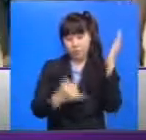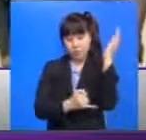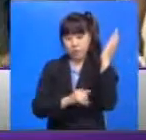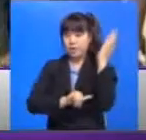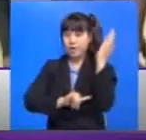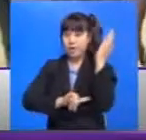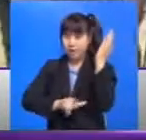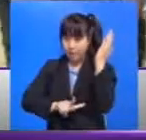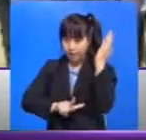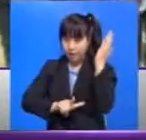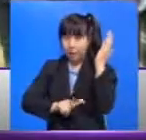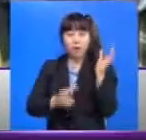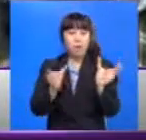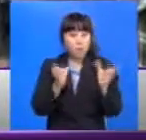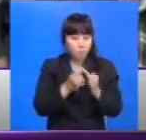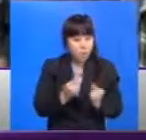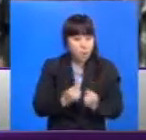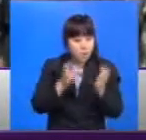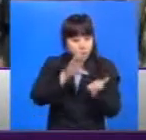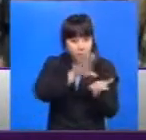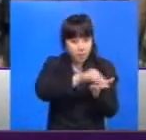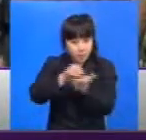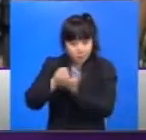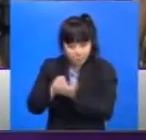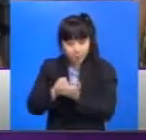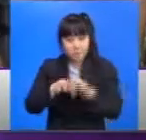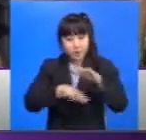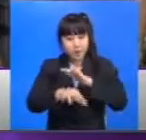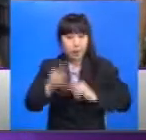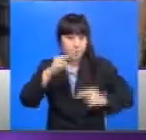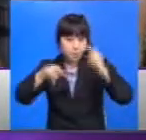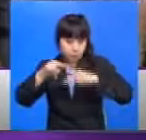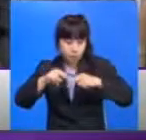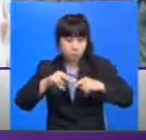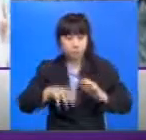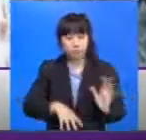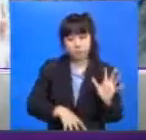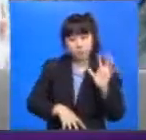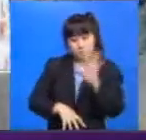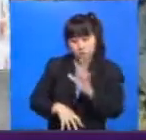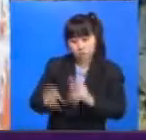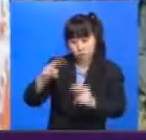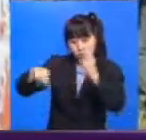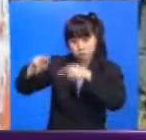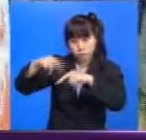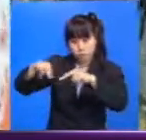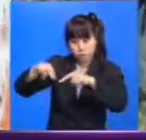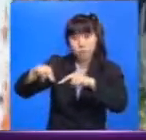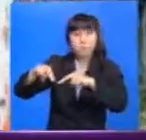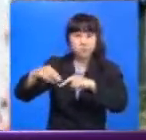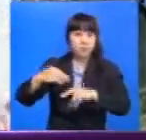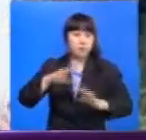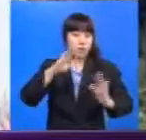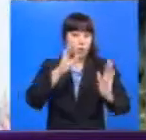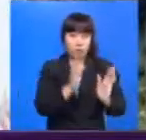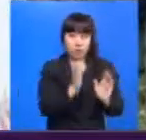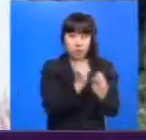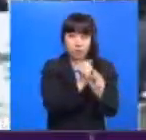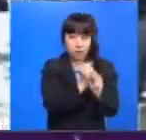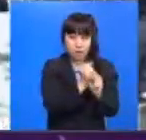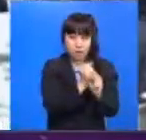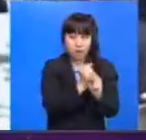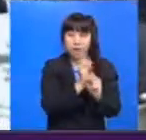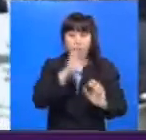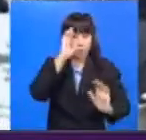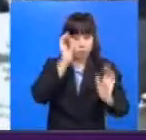przezะลาพล้อมชุดเก็บกู่ว jur Marvelะพิสุหลกฐาน เดินทางเข้าตรวจสอบเหตุหลังเจ้าหน้าที่หนวยเฉพาะกิจ รบพิ